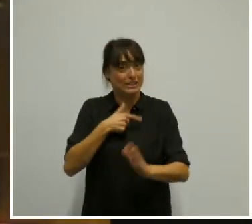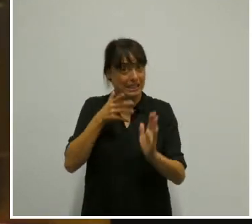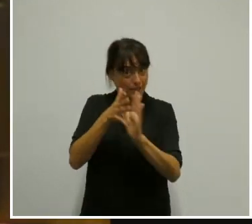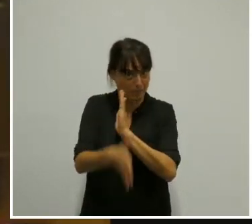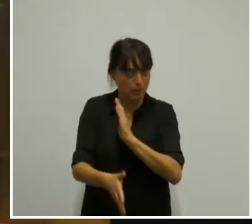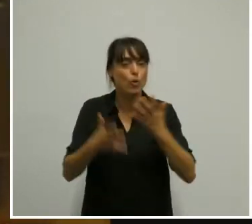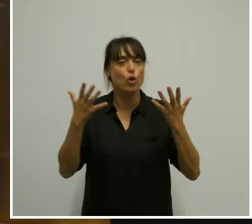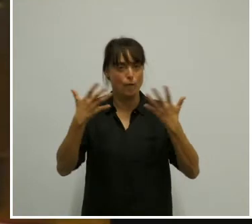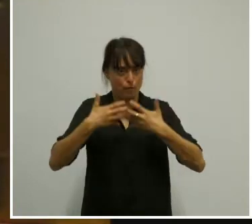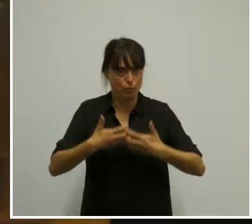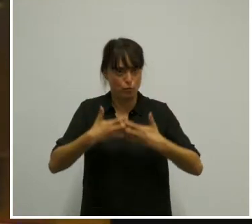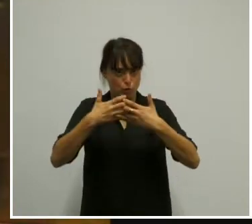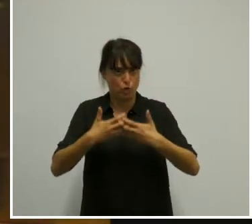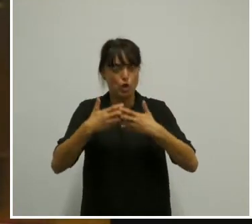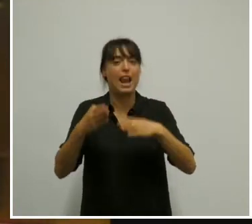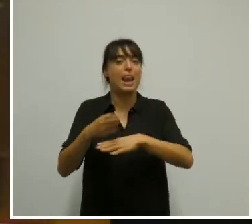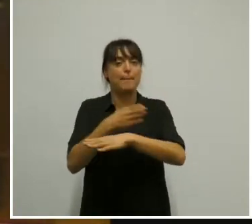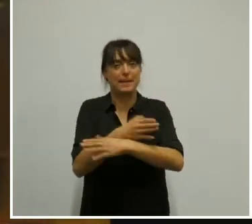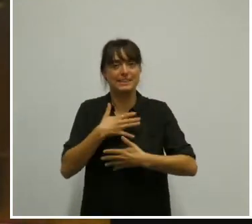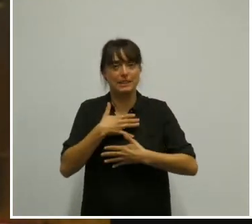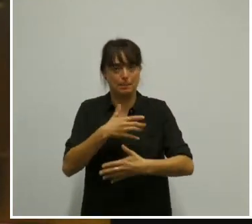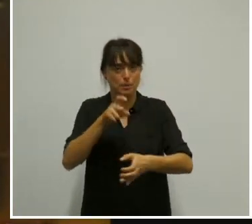t'explico com funciona la preinscripció.